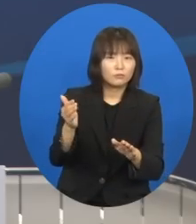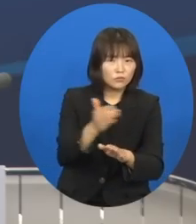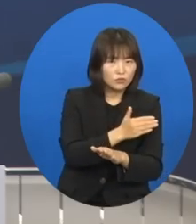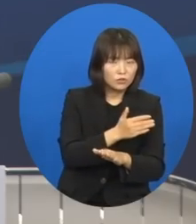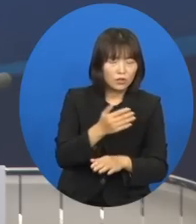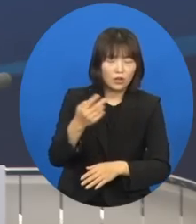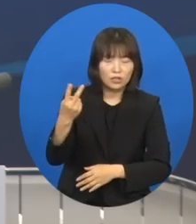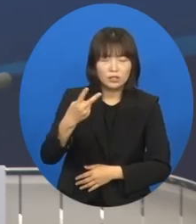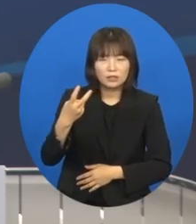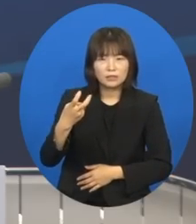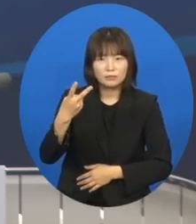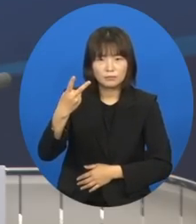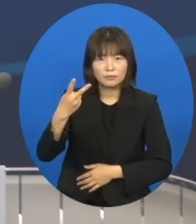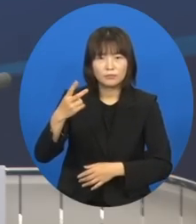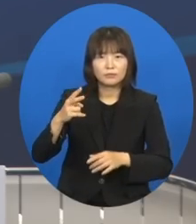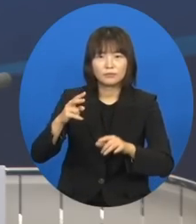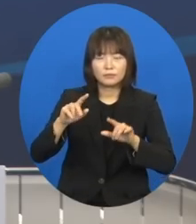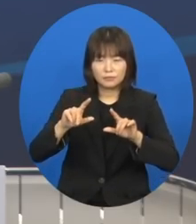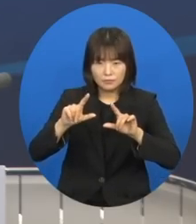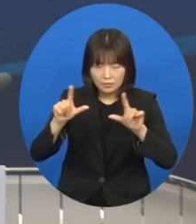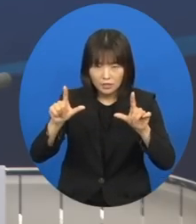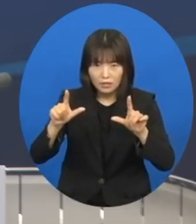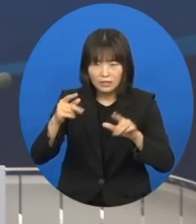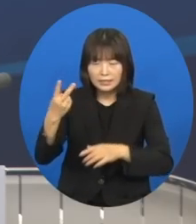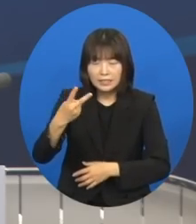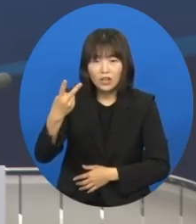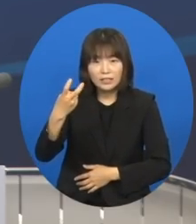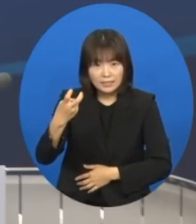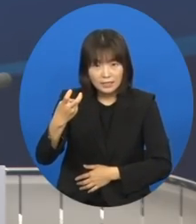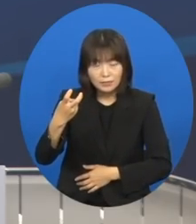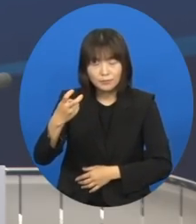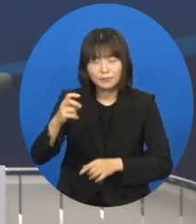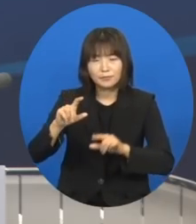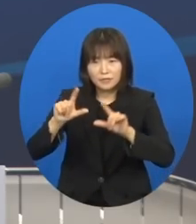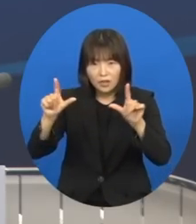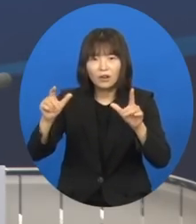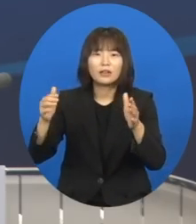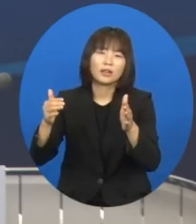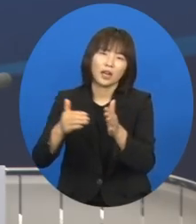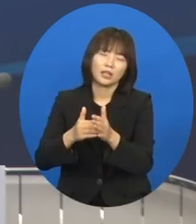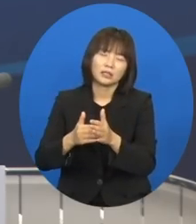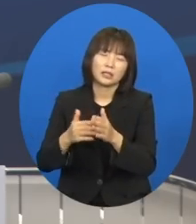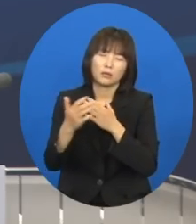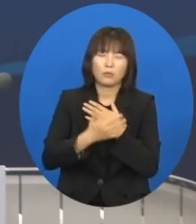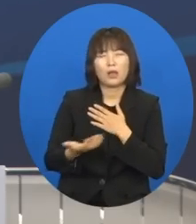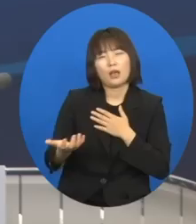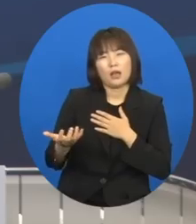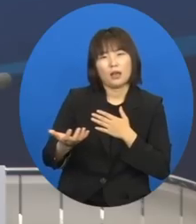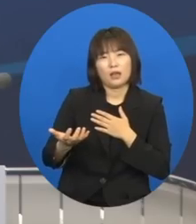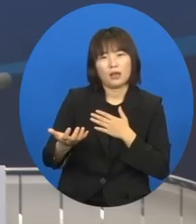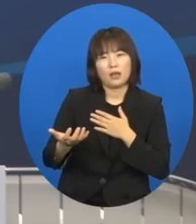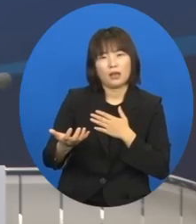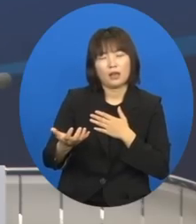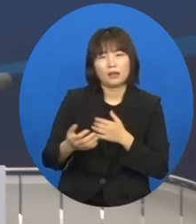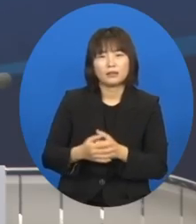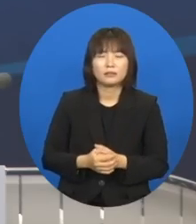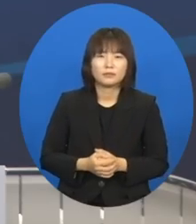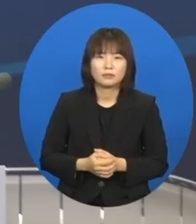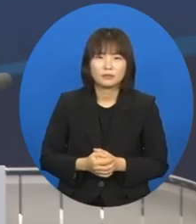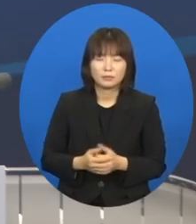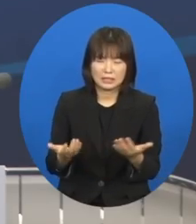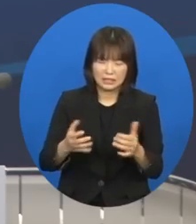2020년 초까지 또 몸이 조금 아팠습니다. 그때는 이제 너무 가로하고 번아웃에 여러 가지 일들이 한꺼번에 겹쳐서 제가 몸이 좀